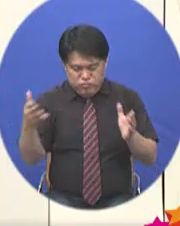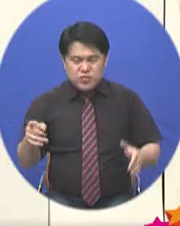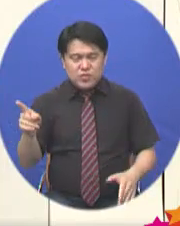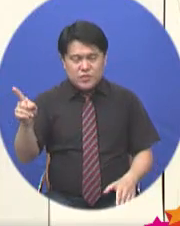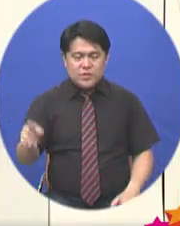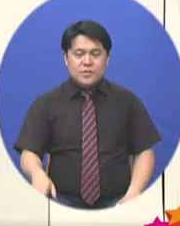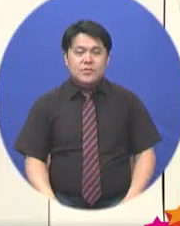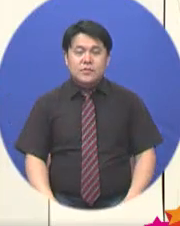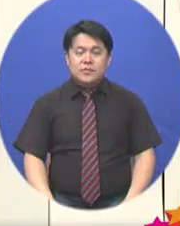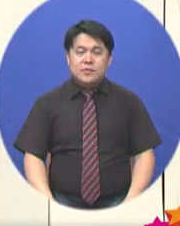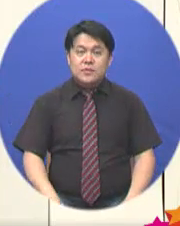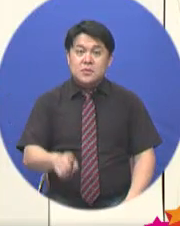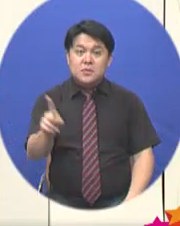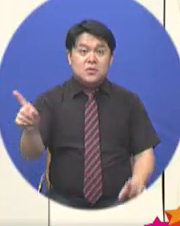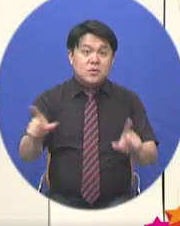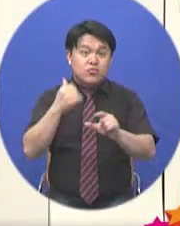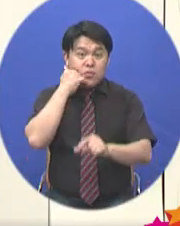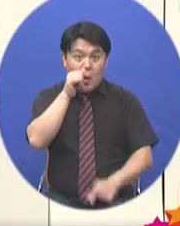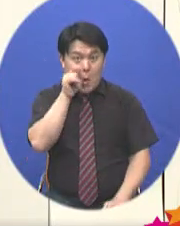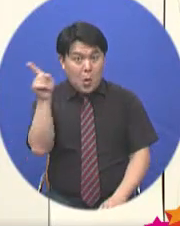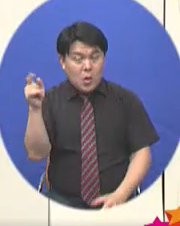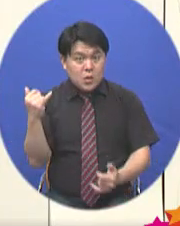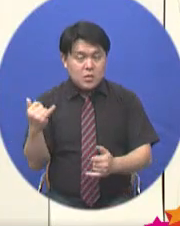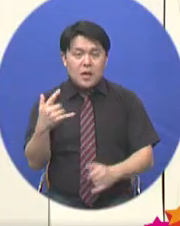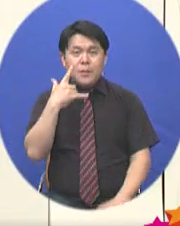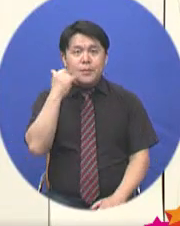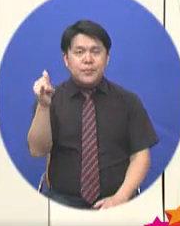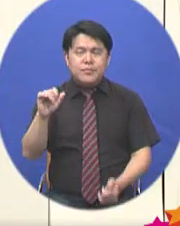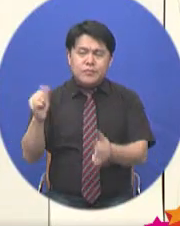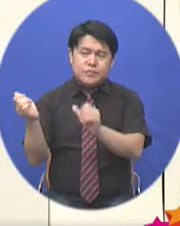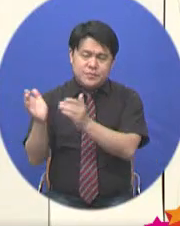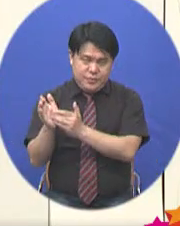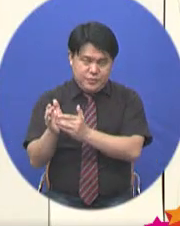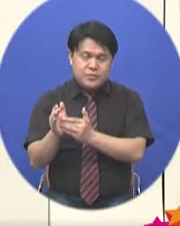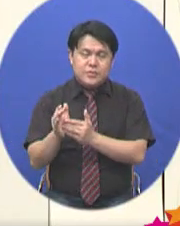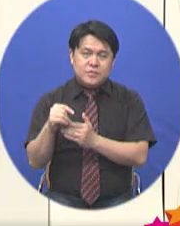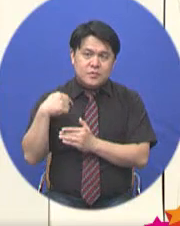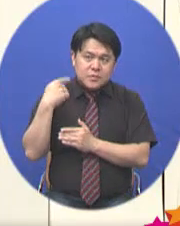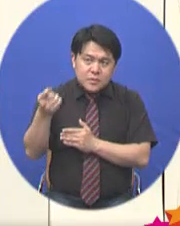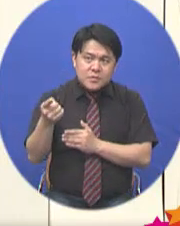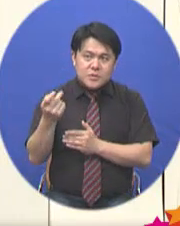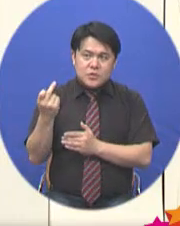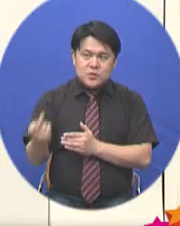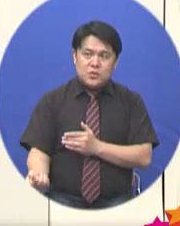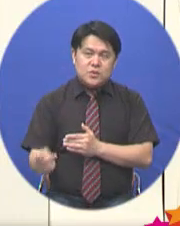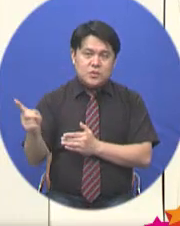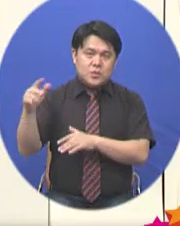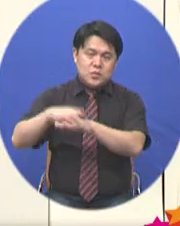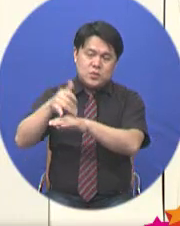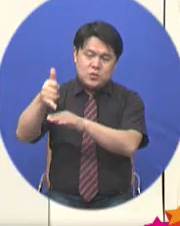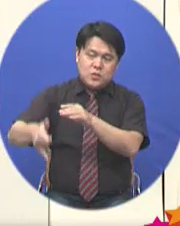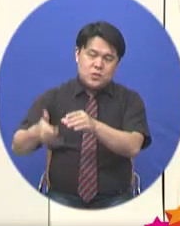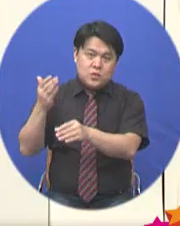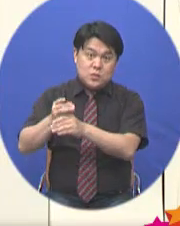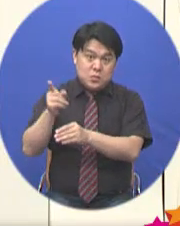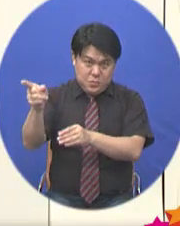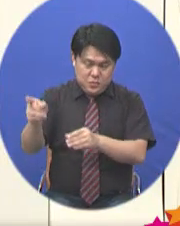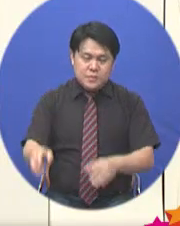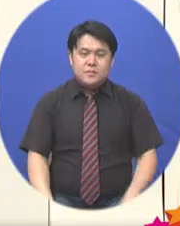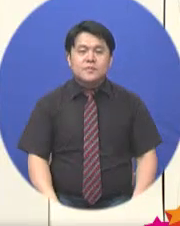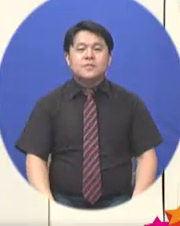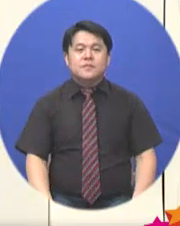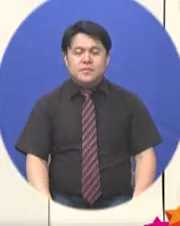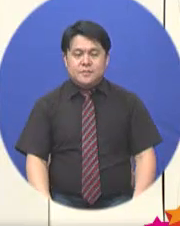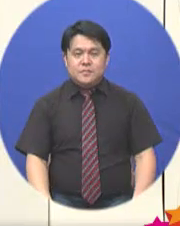누가 살고 계십니까? 지금 부모님 돌아가시고 동생이 지금 농사 짓고 있어요. 아